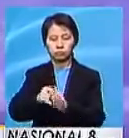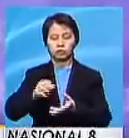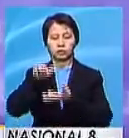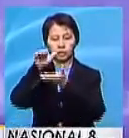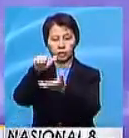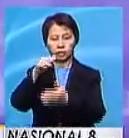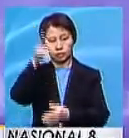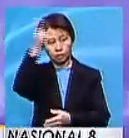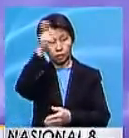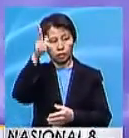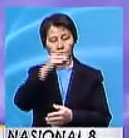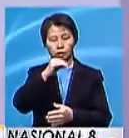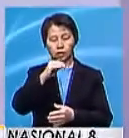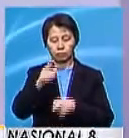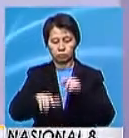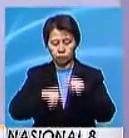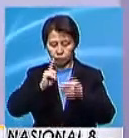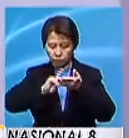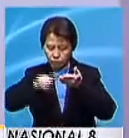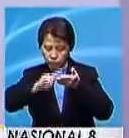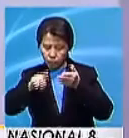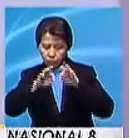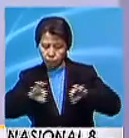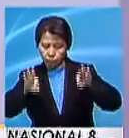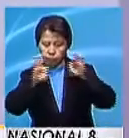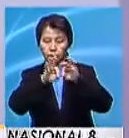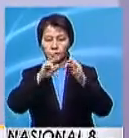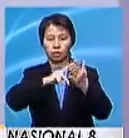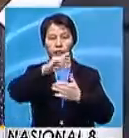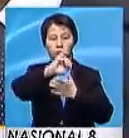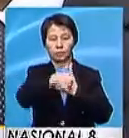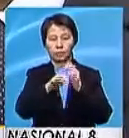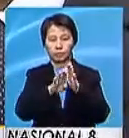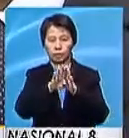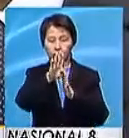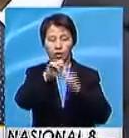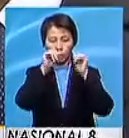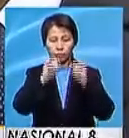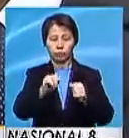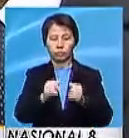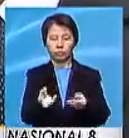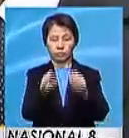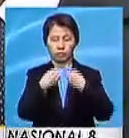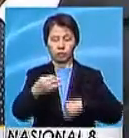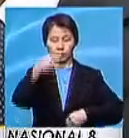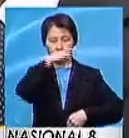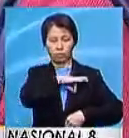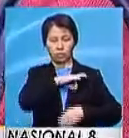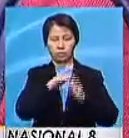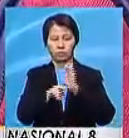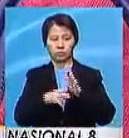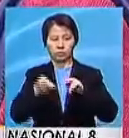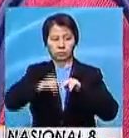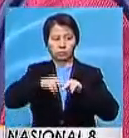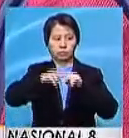kerajaan serta langkah menyemak semula keutamaan bagi projek pembangunan yang boleh memberi pulangan berganda.